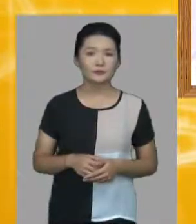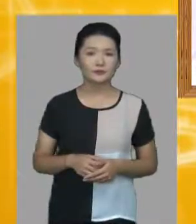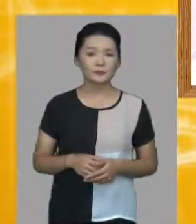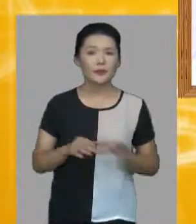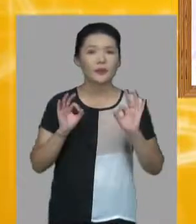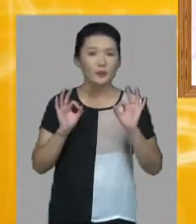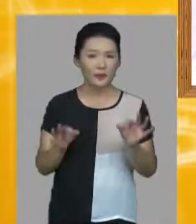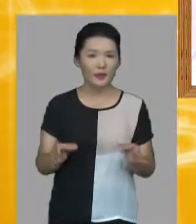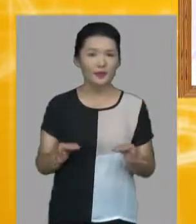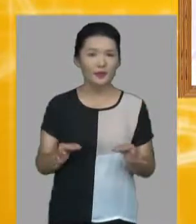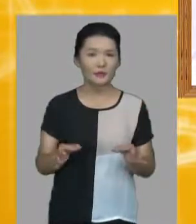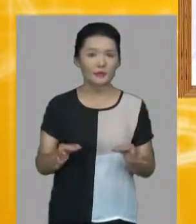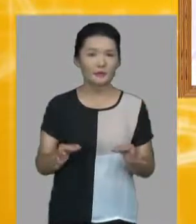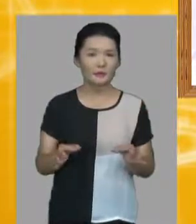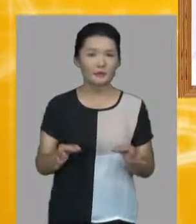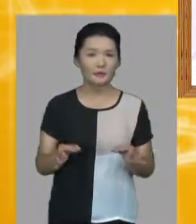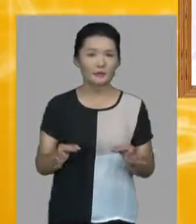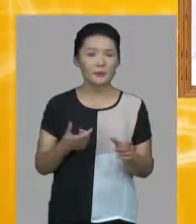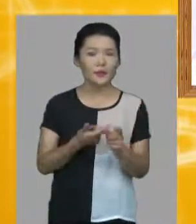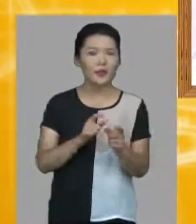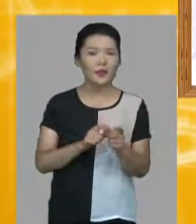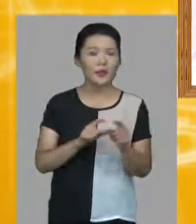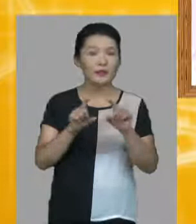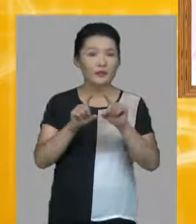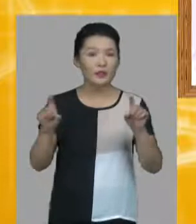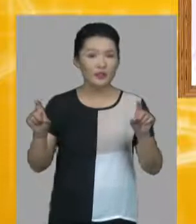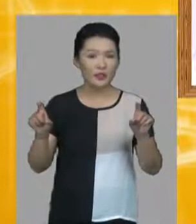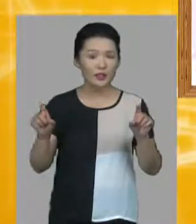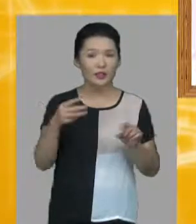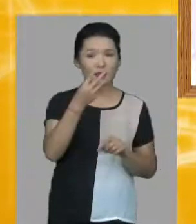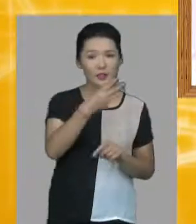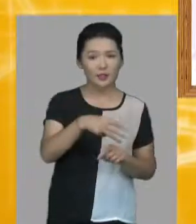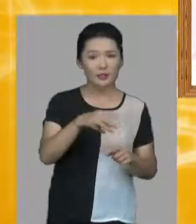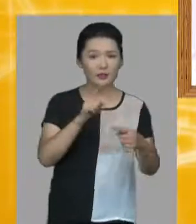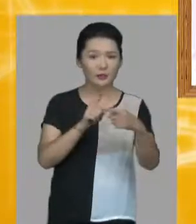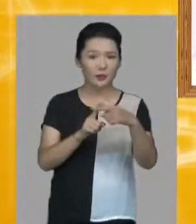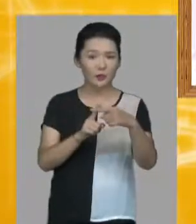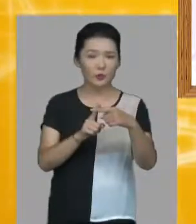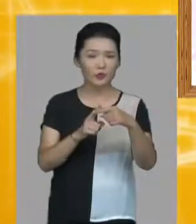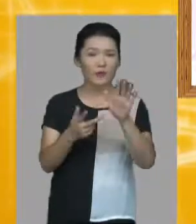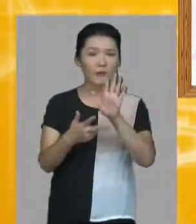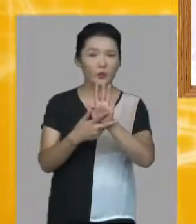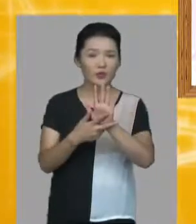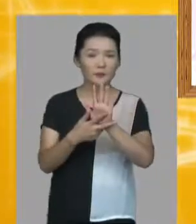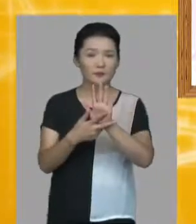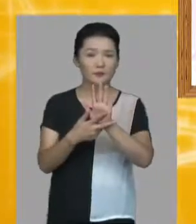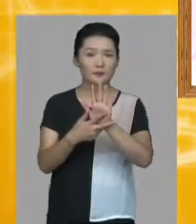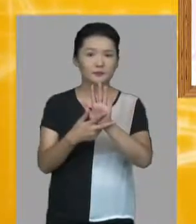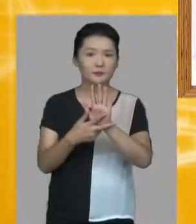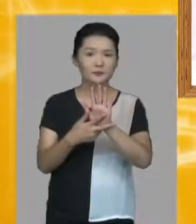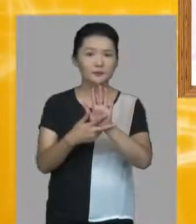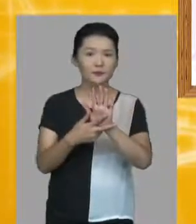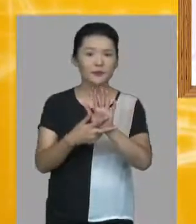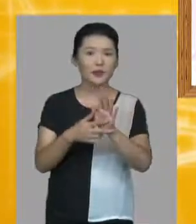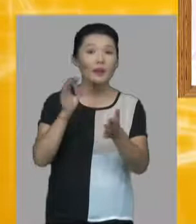7. Правильно, это выражение 30 плюс 8.